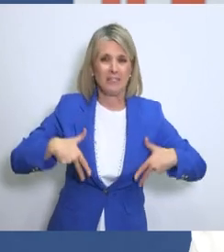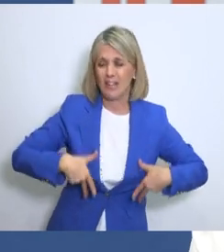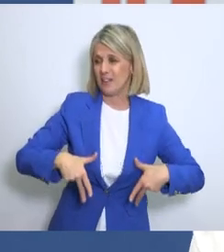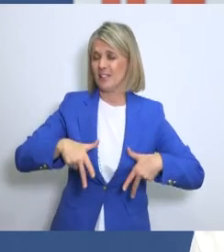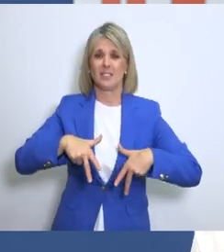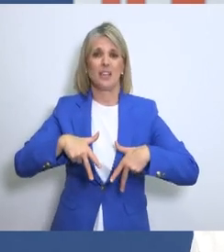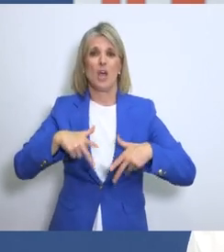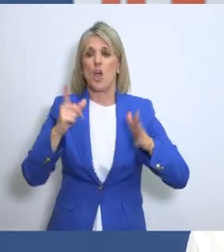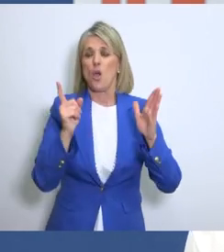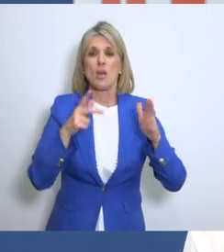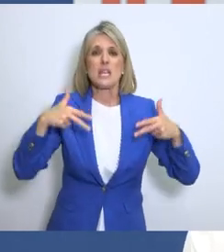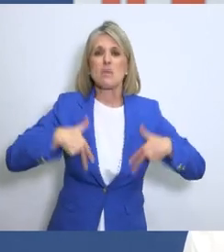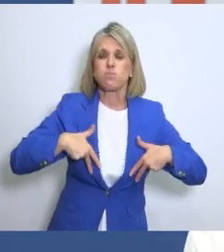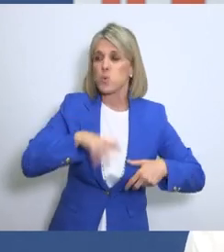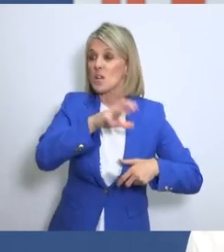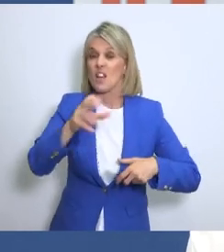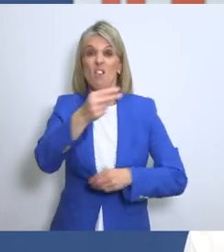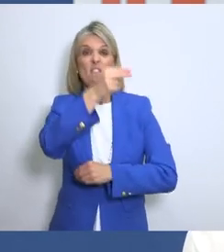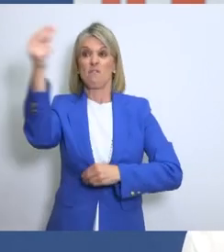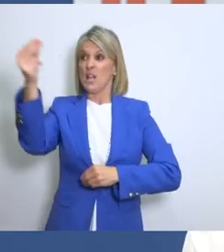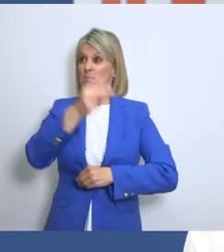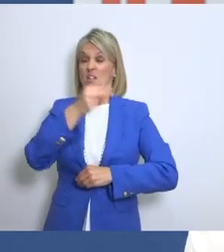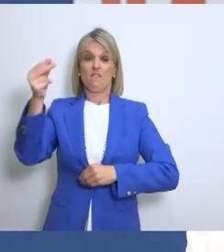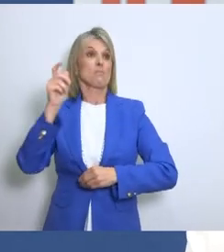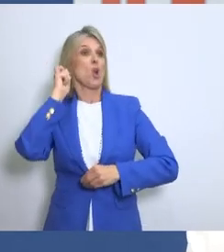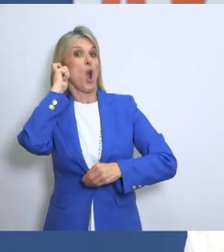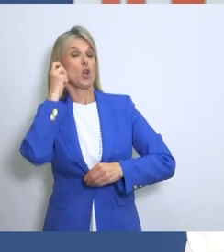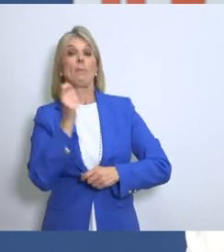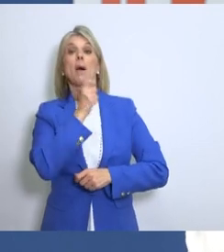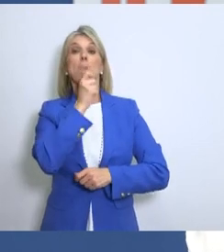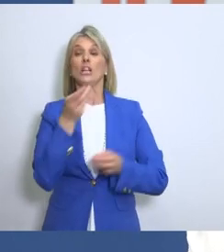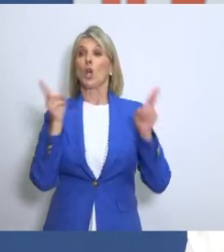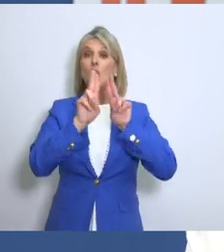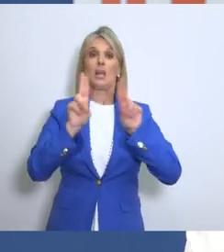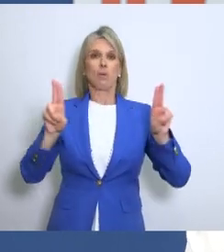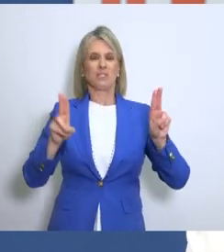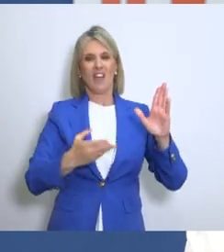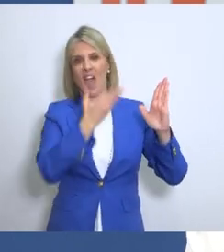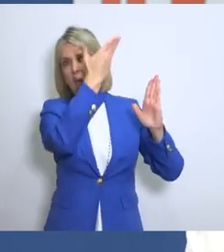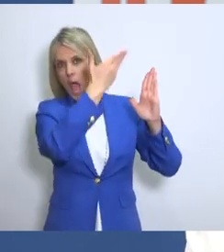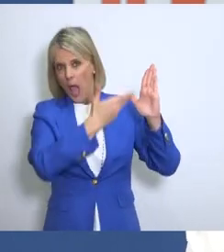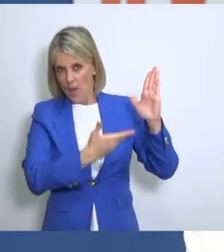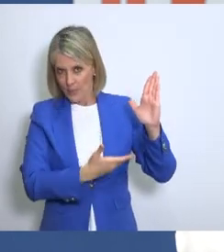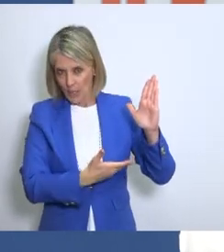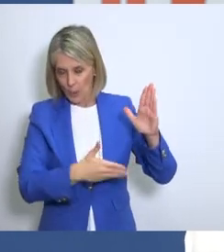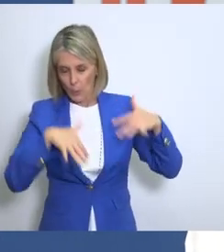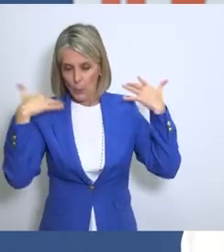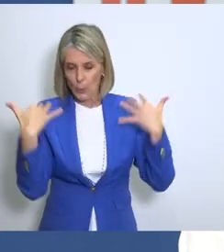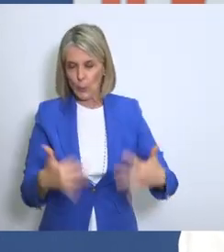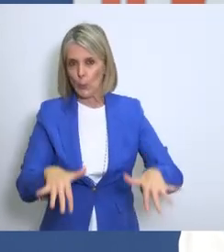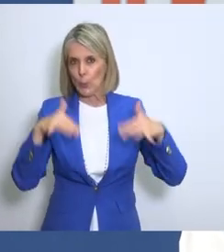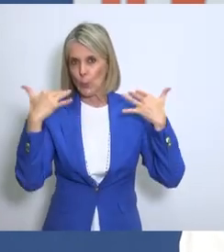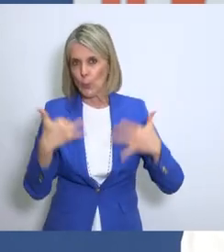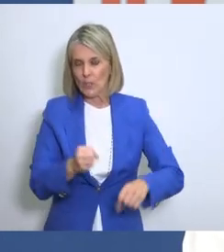λαμπερά ονόματα που κοσμούν τα ψηφοδέλτια των αστικών κομμάτων, απόλυτους στην αυλή. Ονόματα που στο άκουσμά